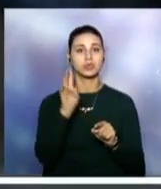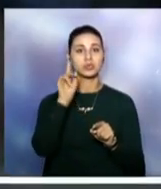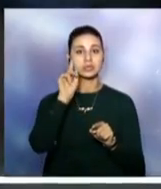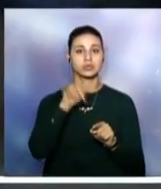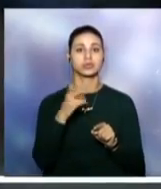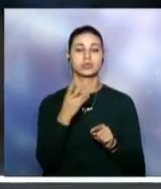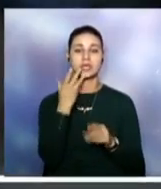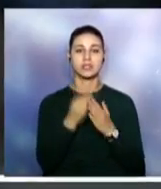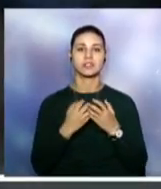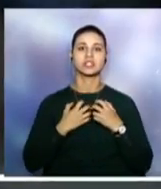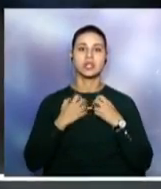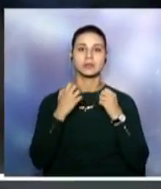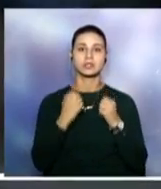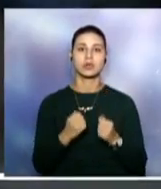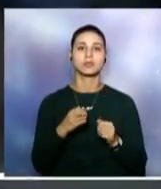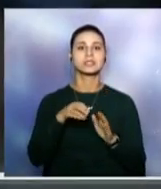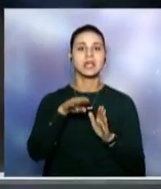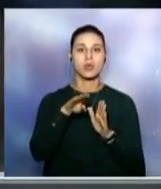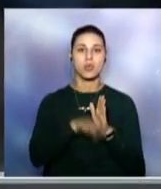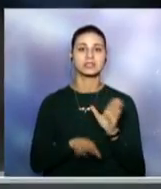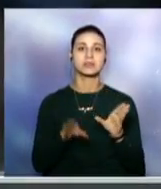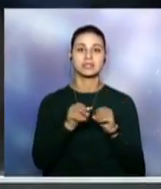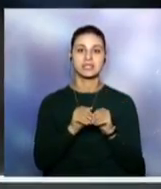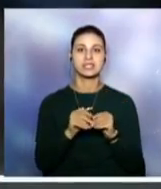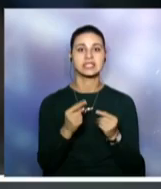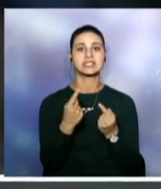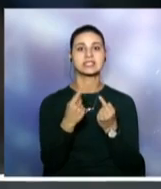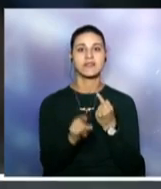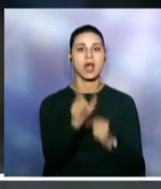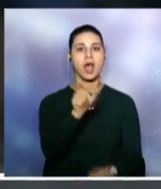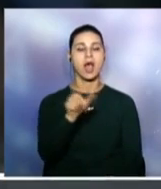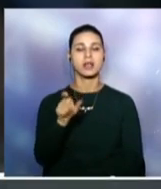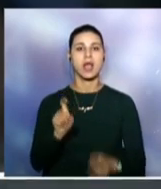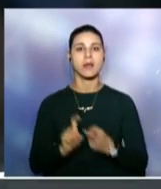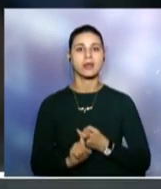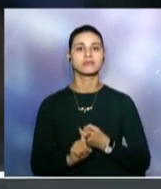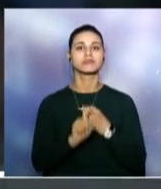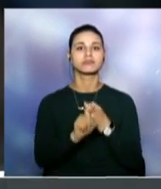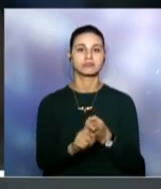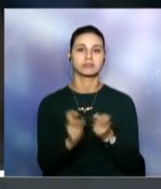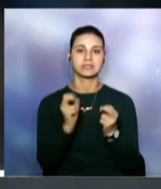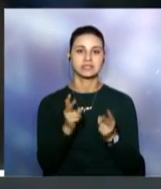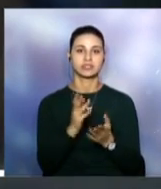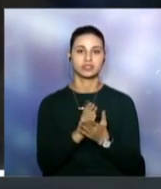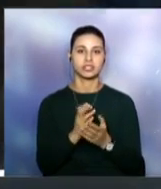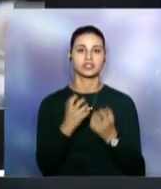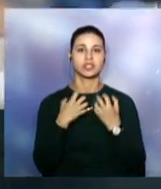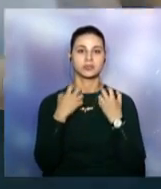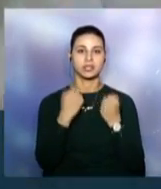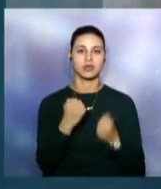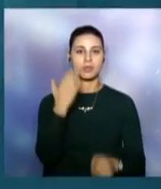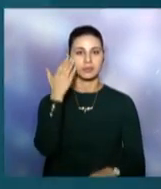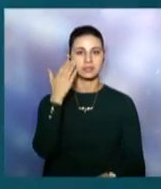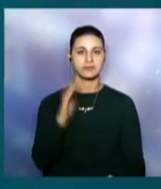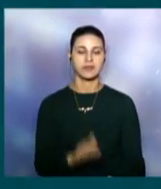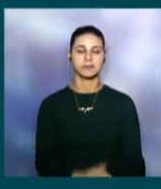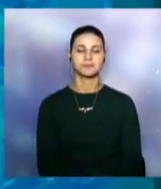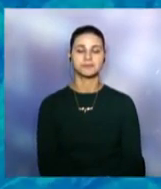ასეთ დროს თქვენი ჯანმრთელობის გაუარესებასთან ერთად საფრთხეს უქმნით სხვების ჯანმრთელობასაც.